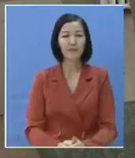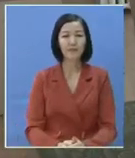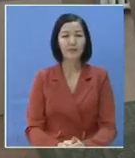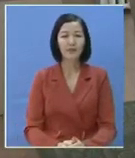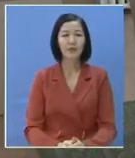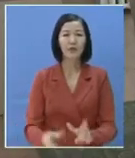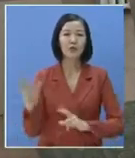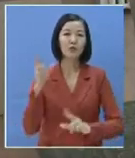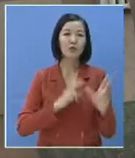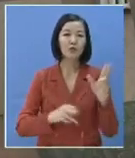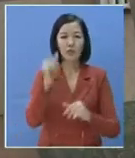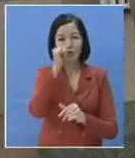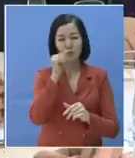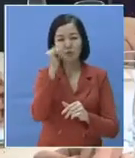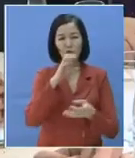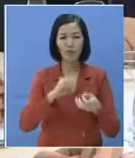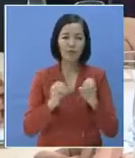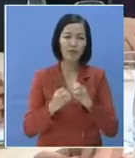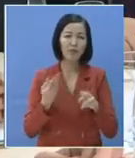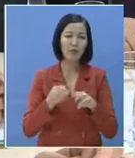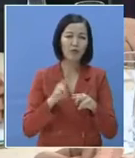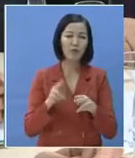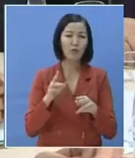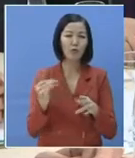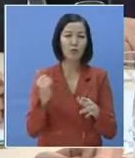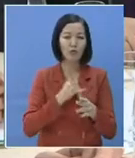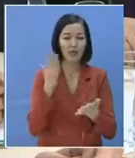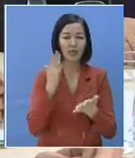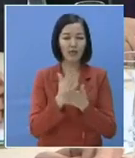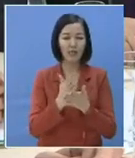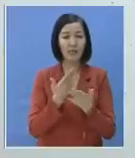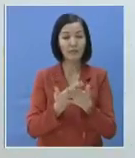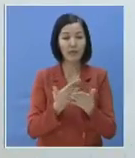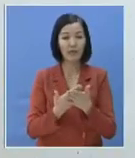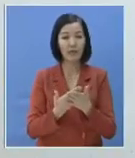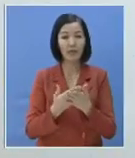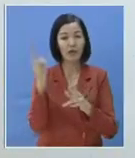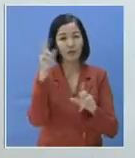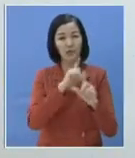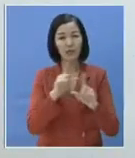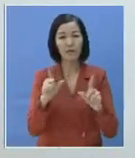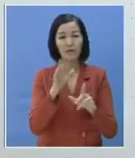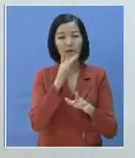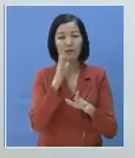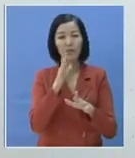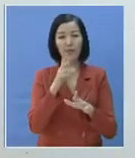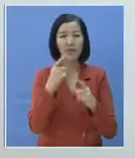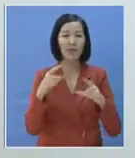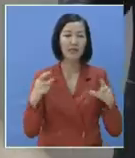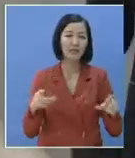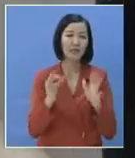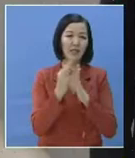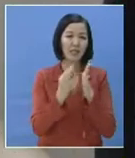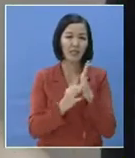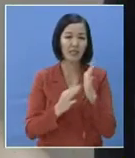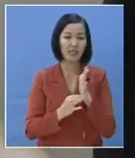Многие студенты не могут прямо говорить о проблемах, с которыми они сталкиваются в образовательных учреждениях, в особенности во время сессии. Факты притеснения прав